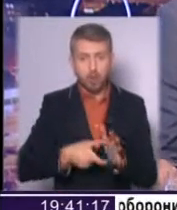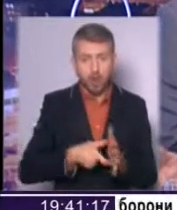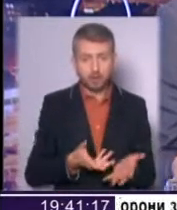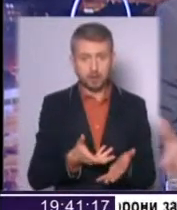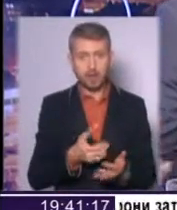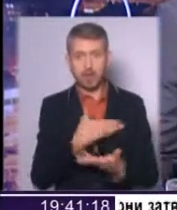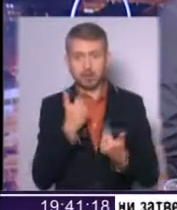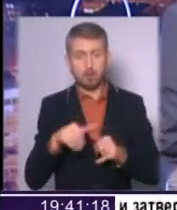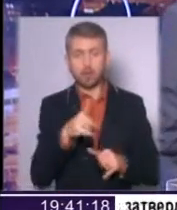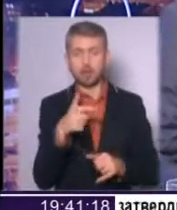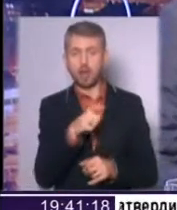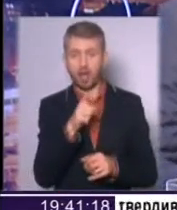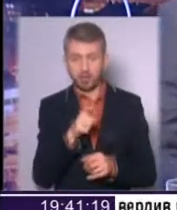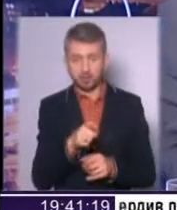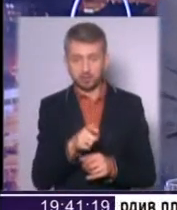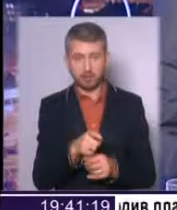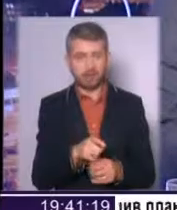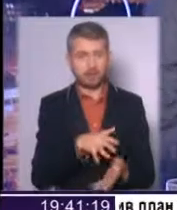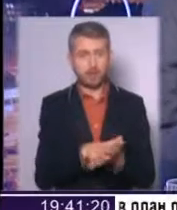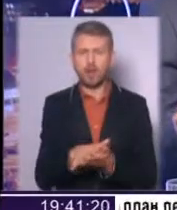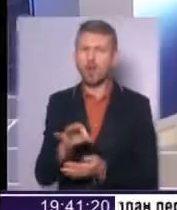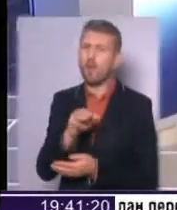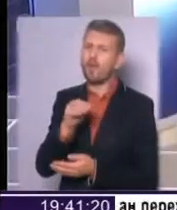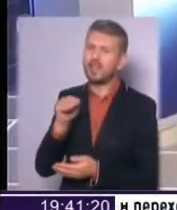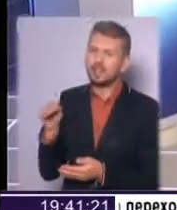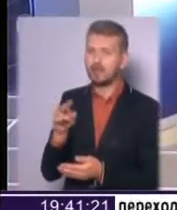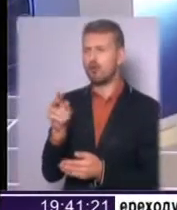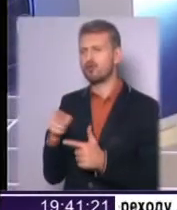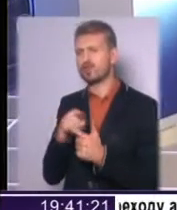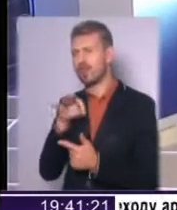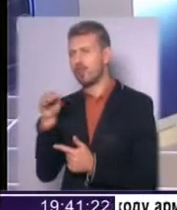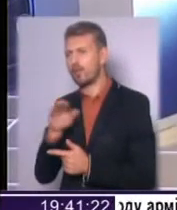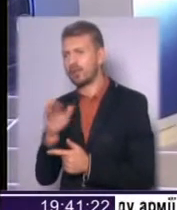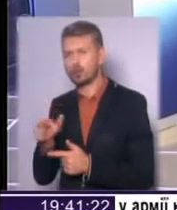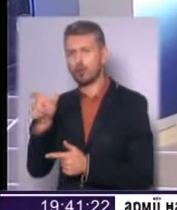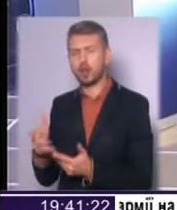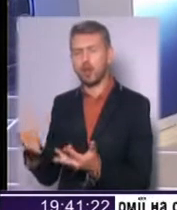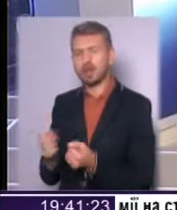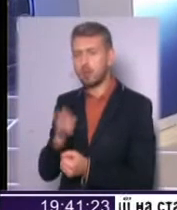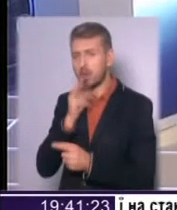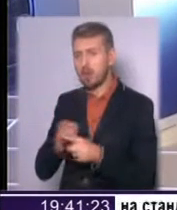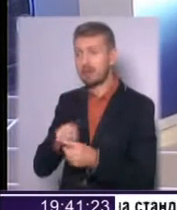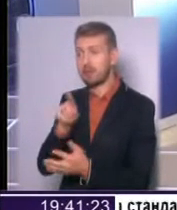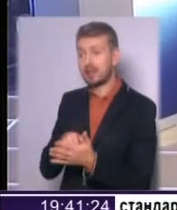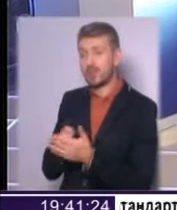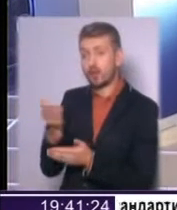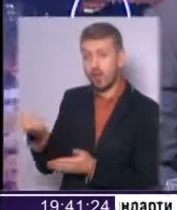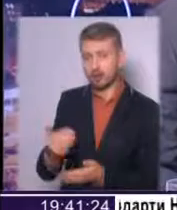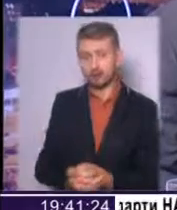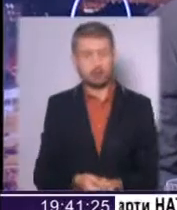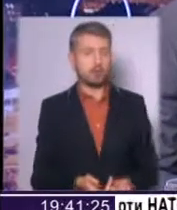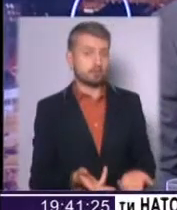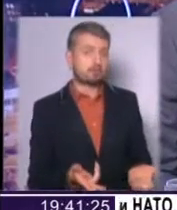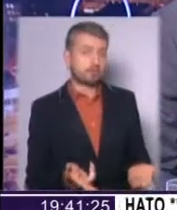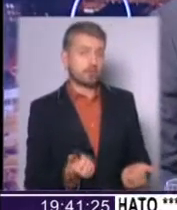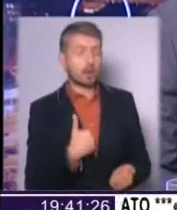Йому відмовили, а сусід заробляє більше, наприклад, так, але неофіційно, тобто не показує, не платить податок, то йому надали субсидію, йому